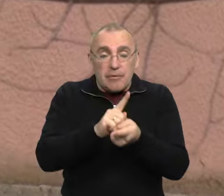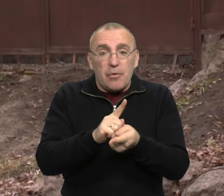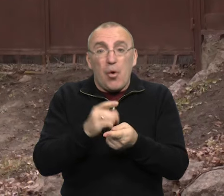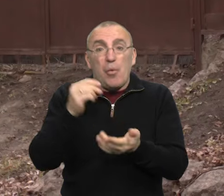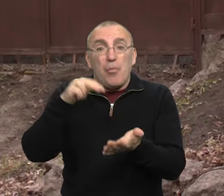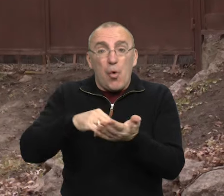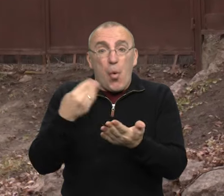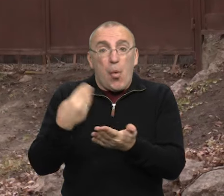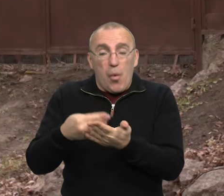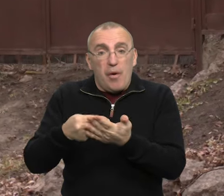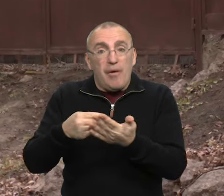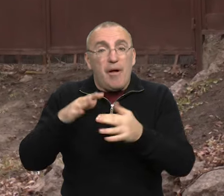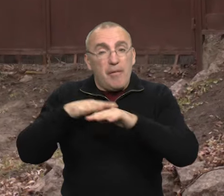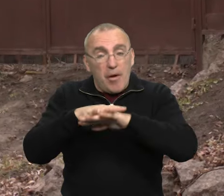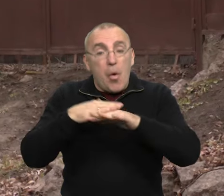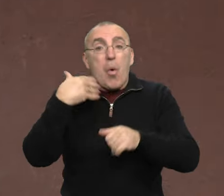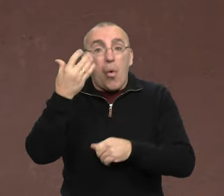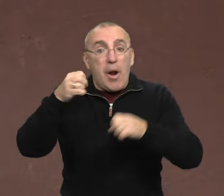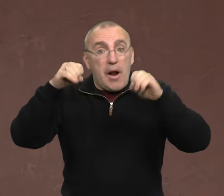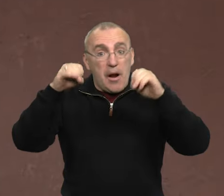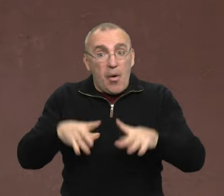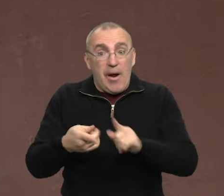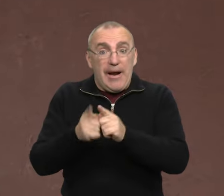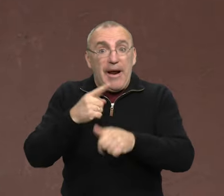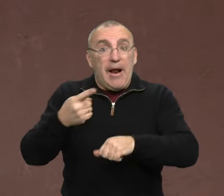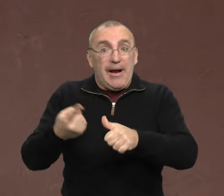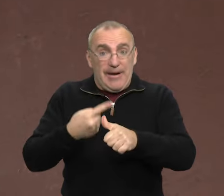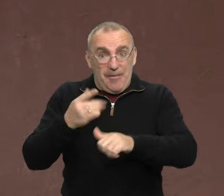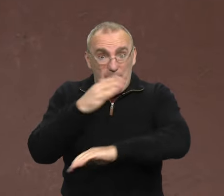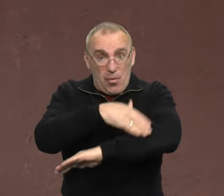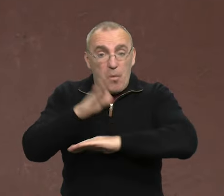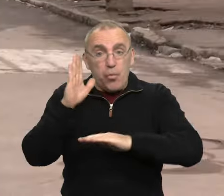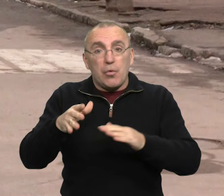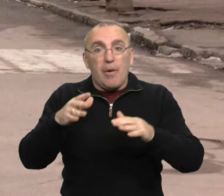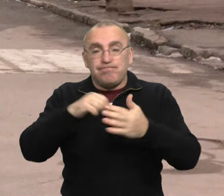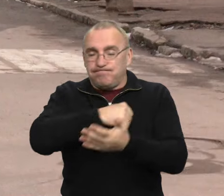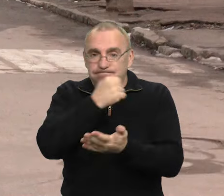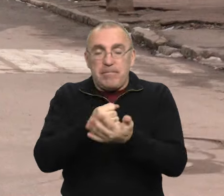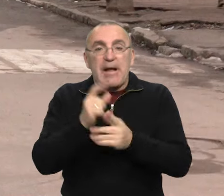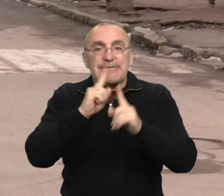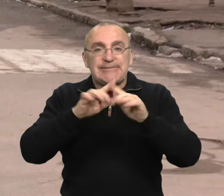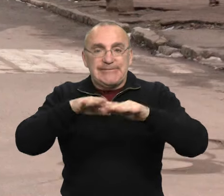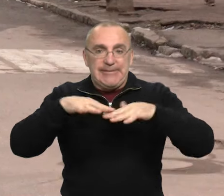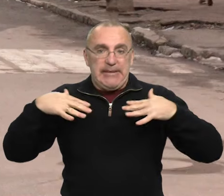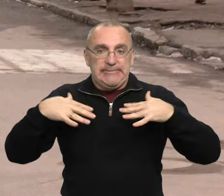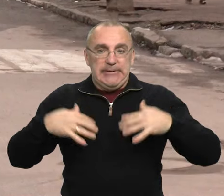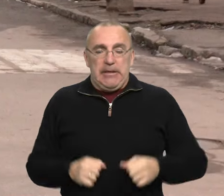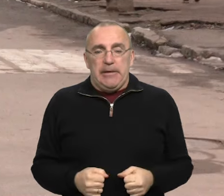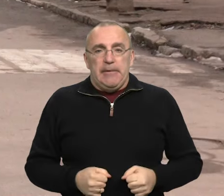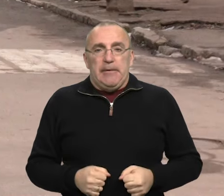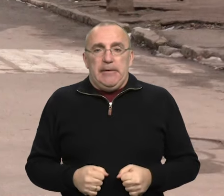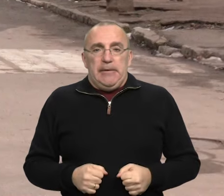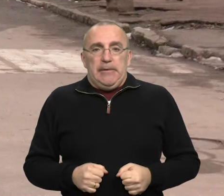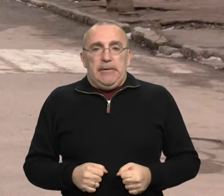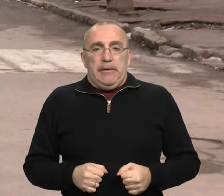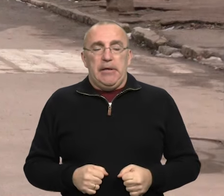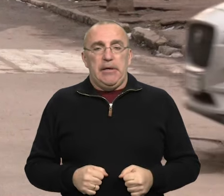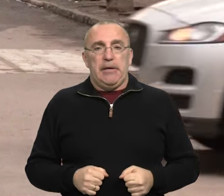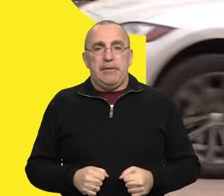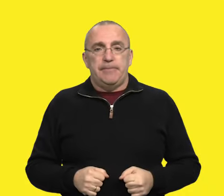і суму грошей на це рахуватимуть коли рішення про перейменування ухвалять на сесії Антоніна крейтор Володимир волок суспільне новини